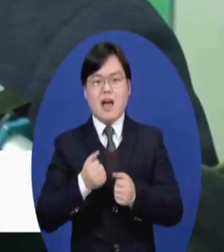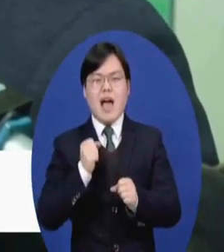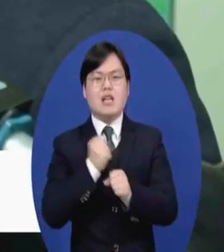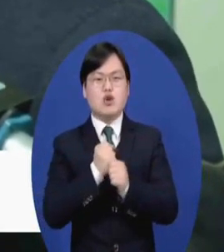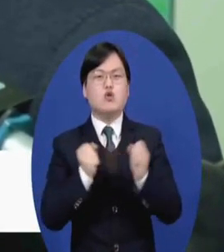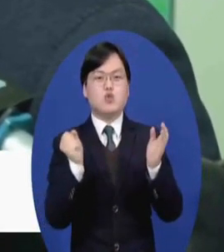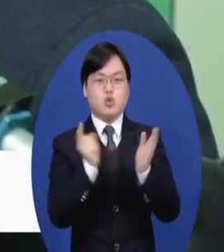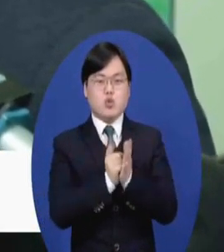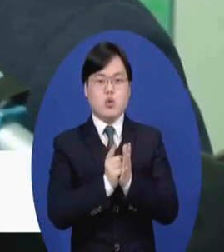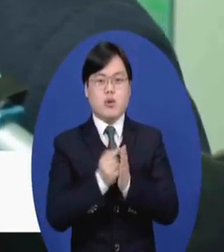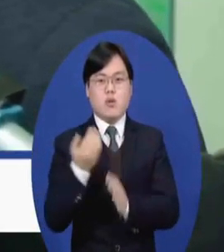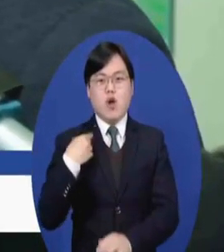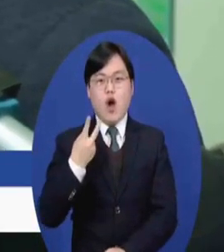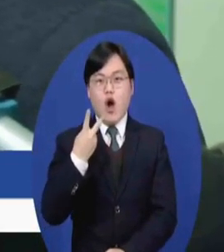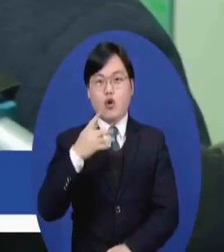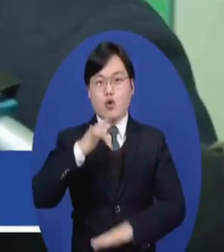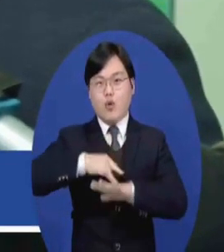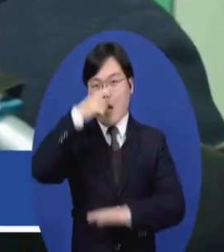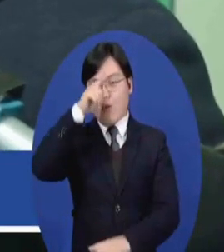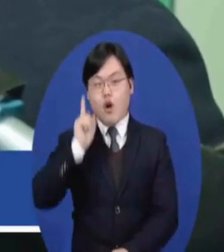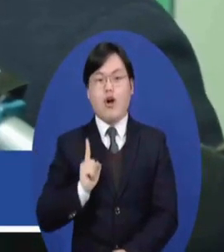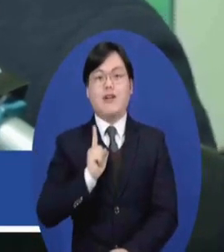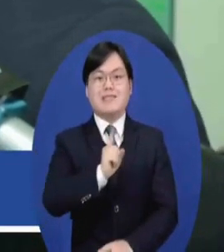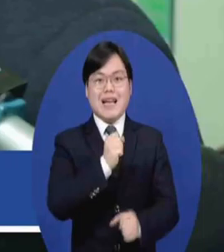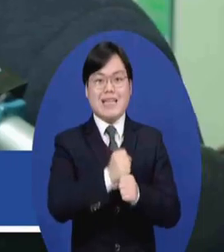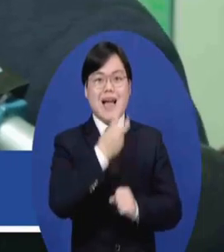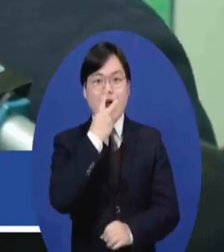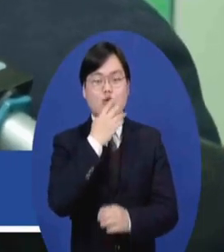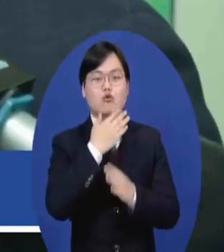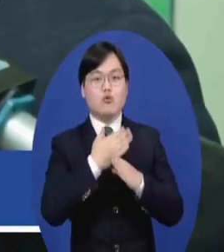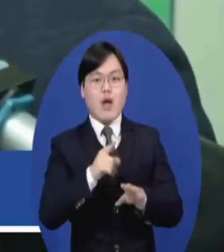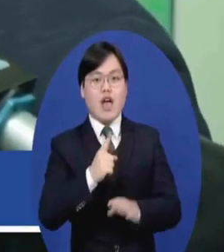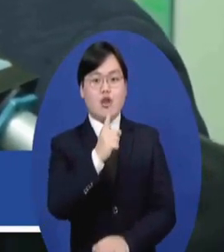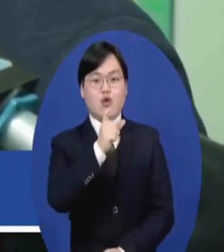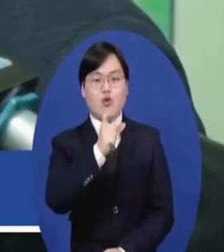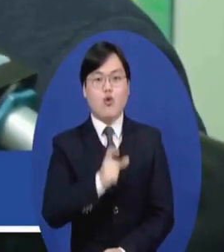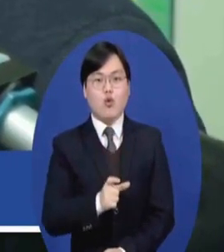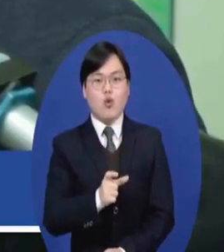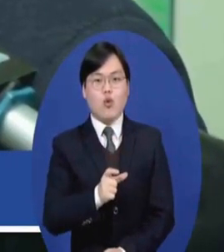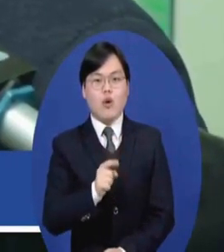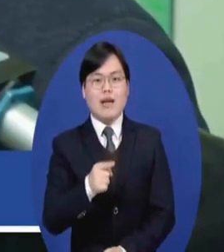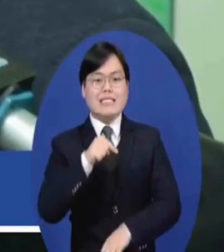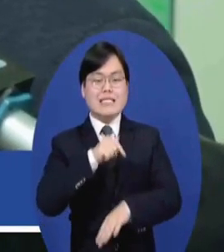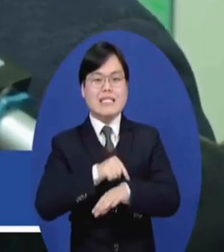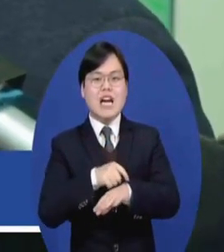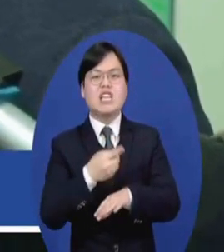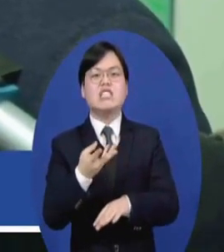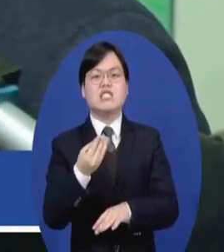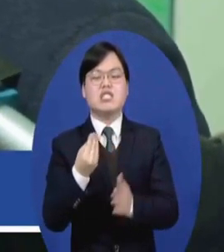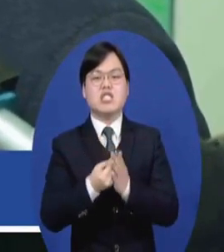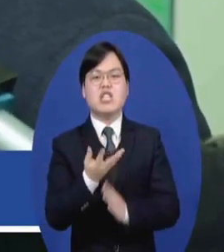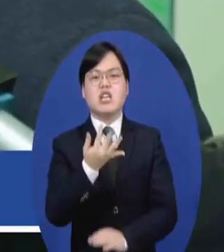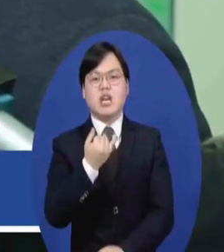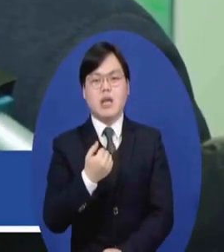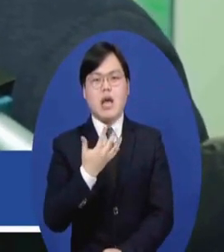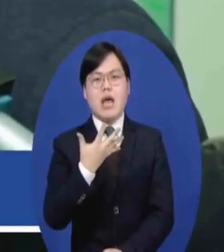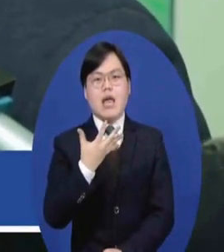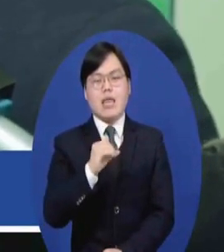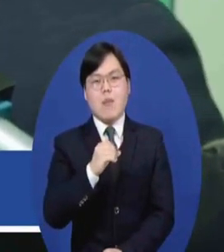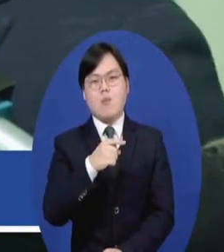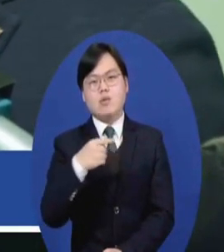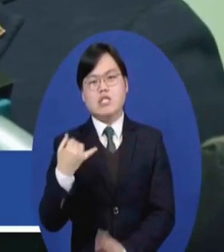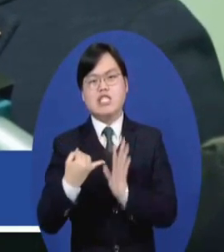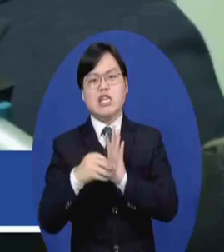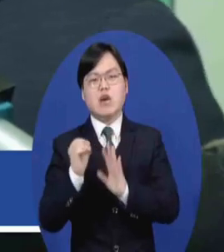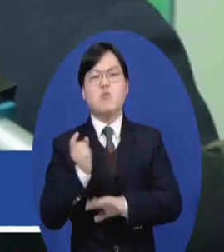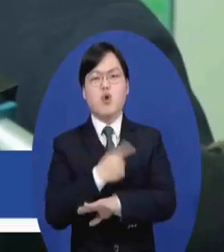байгаад байна. Бид нар сая соёл туур эмнэлэг дээр очиж ажилласан харсан. Нэг иргэд ногдож байгаа цаг бол зарим тохиолдолд бол 50-60 минут